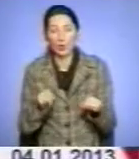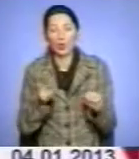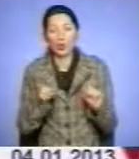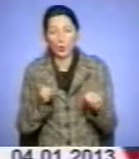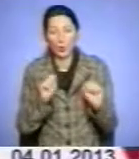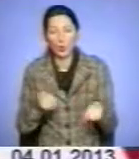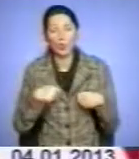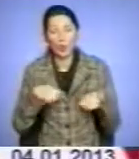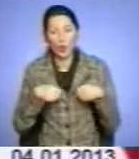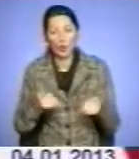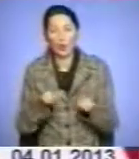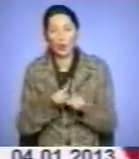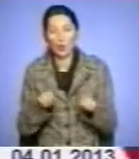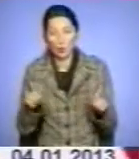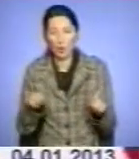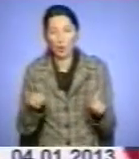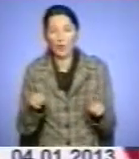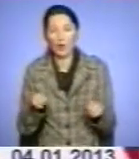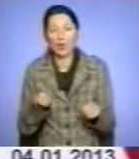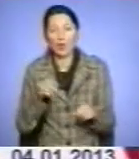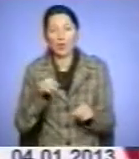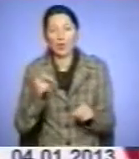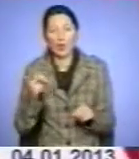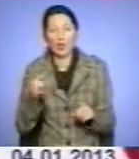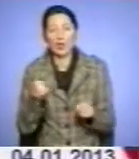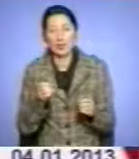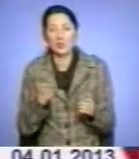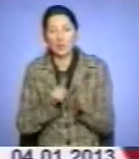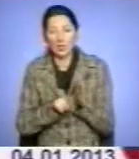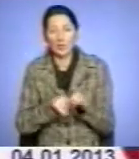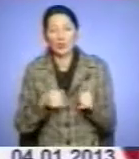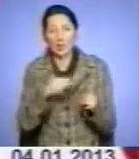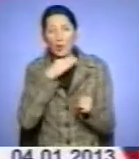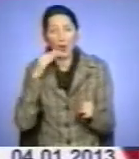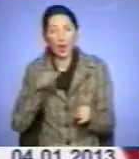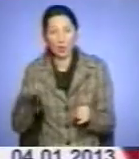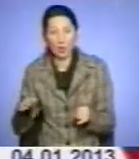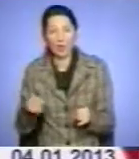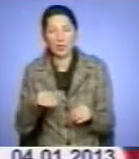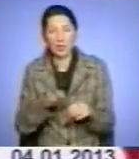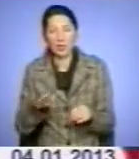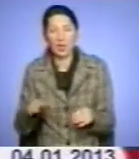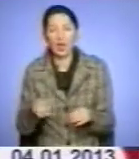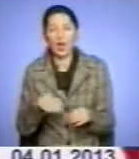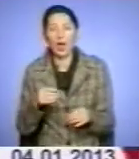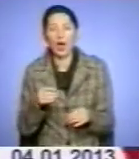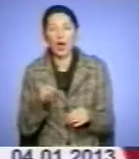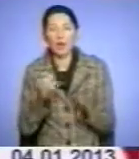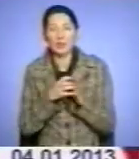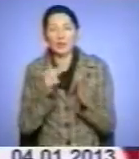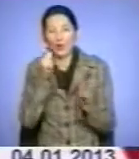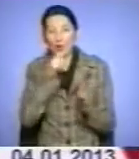Особливо лояльний Тарас до багатодітних сімей. А от бджілка Баррі та символ року змій цьогоріч не дуже популярні. У костюмах